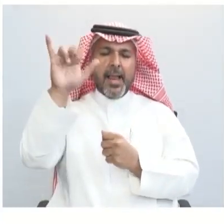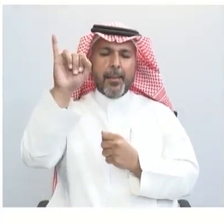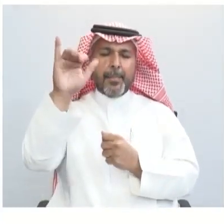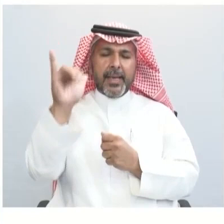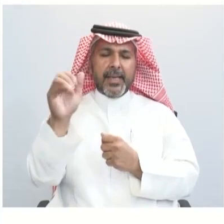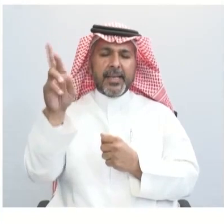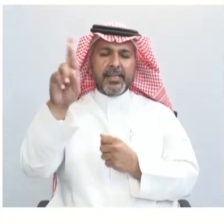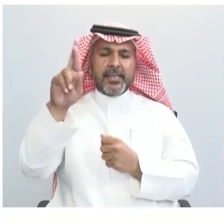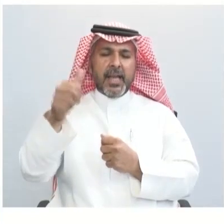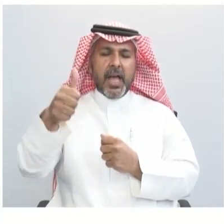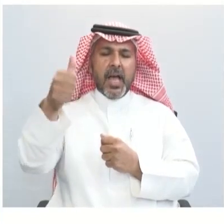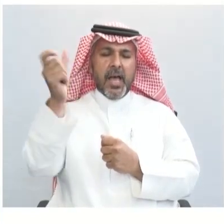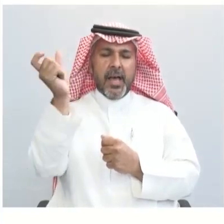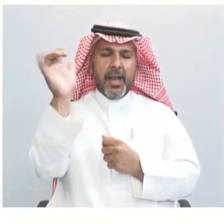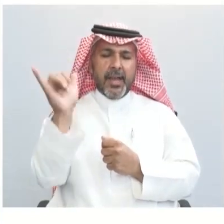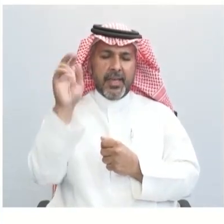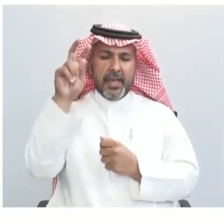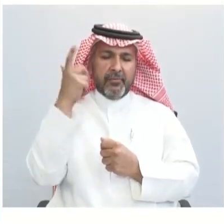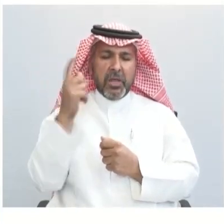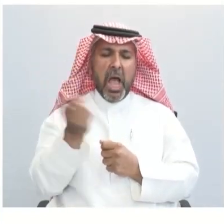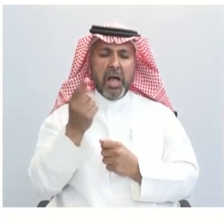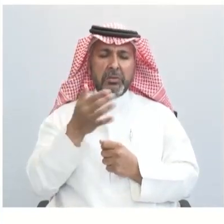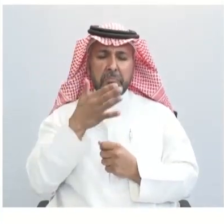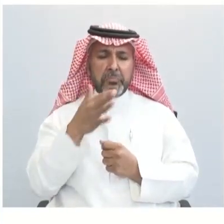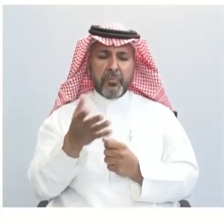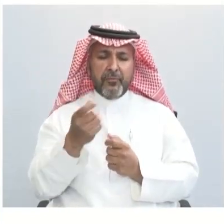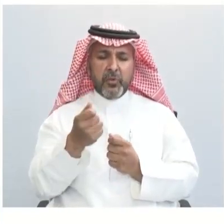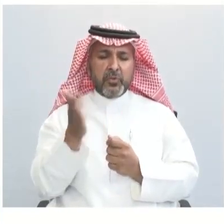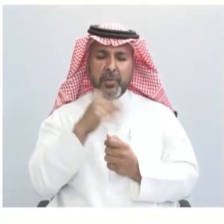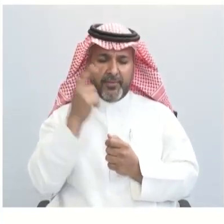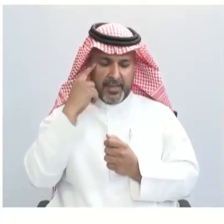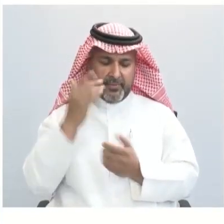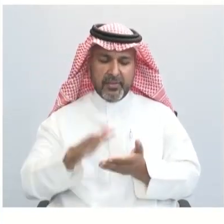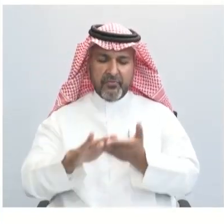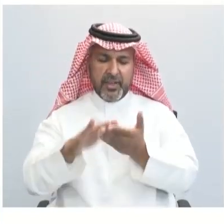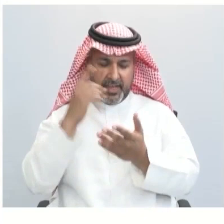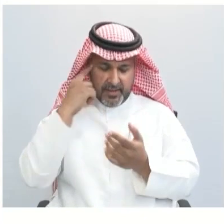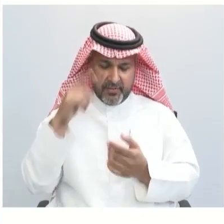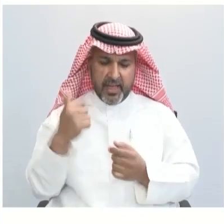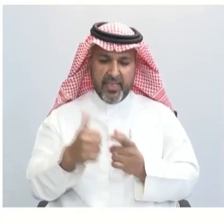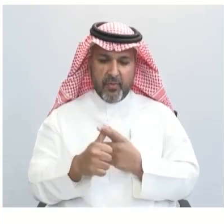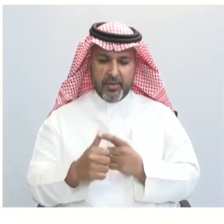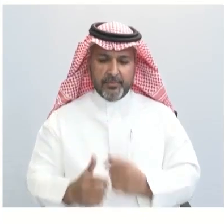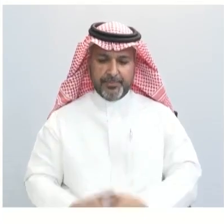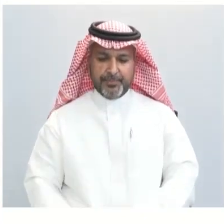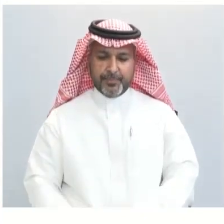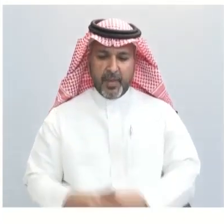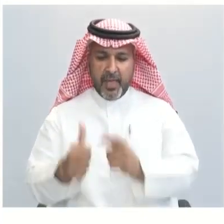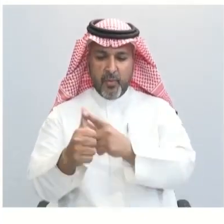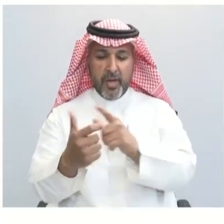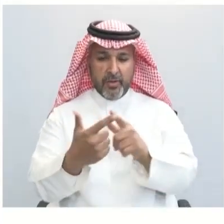أسعار رخيصة ومجانية مثل منصة ميل تشيمب، بالإضافة إلى منصة كونستنت